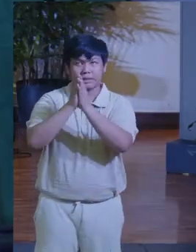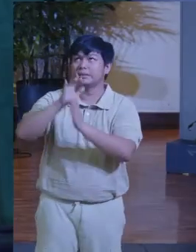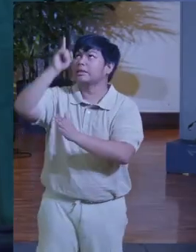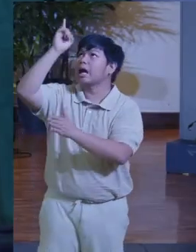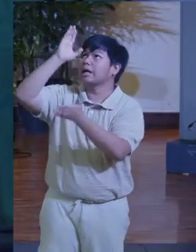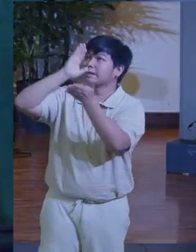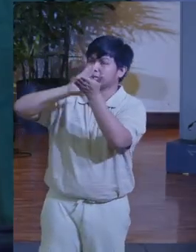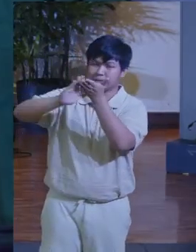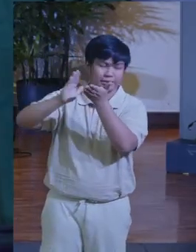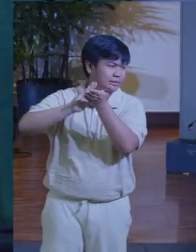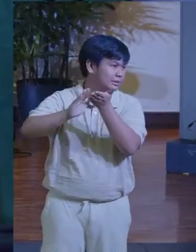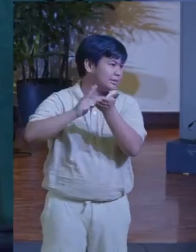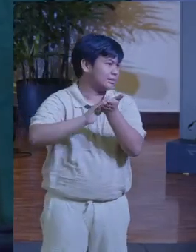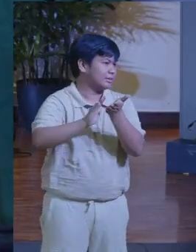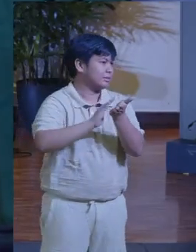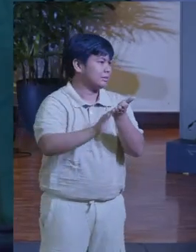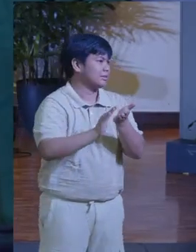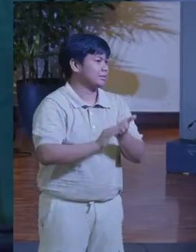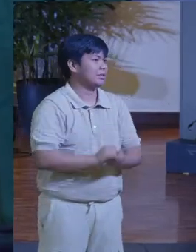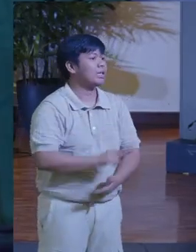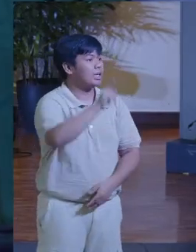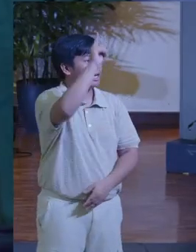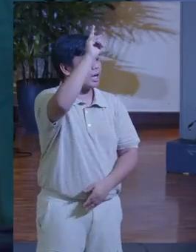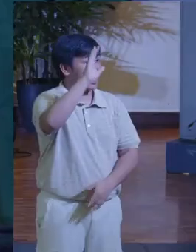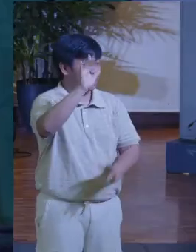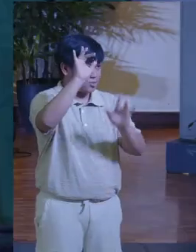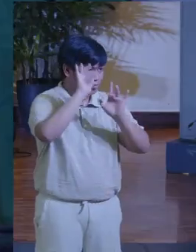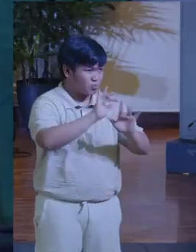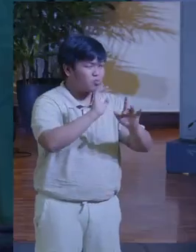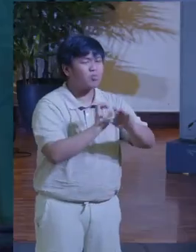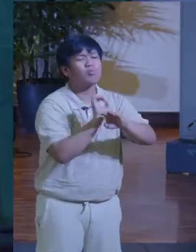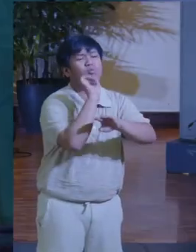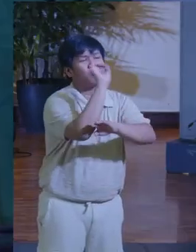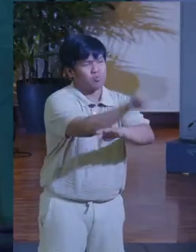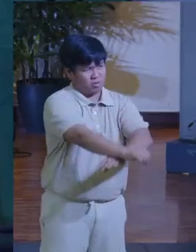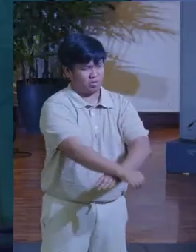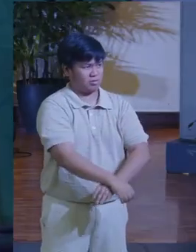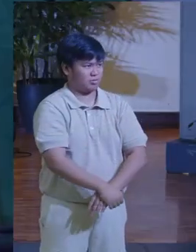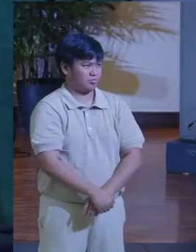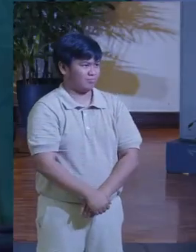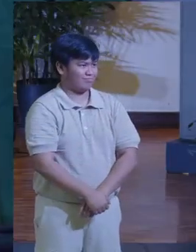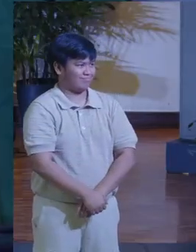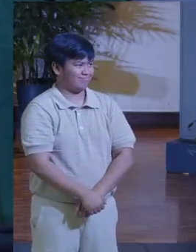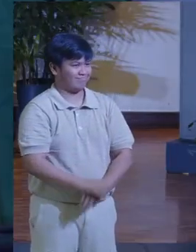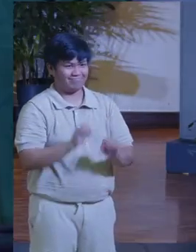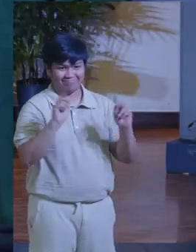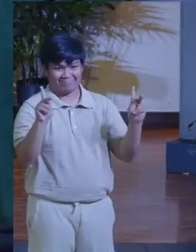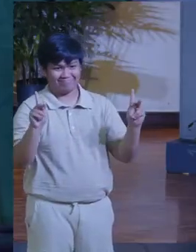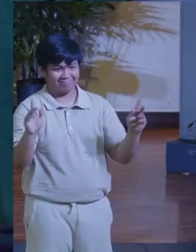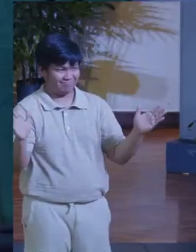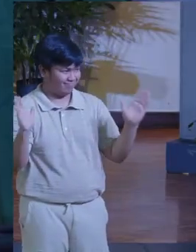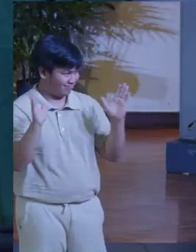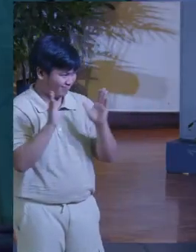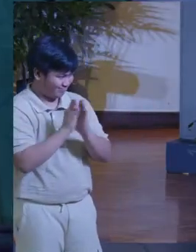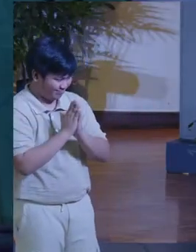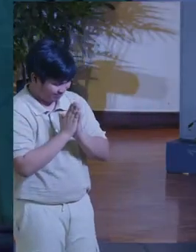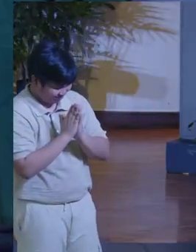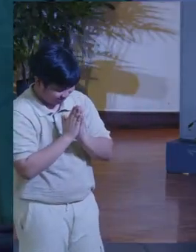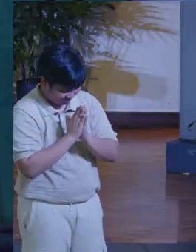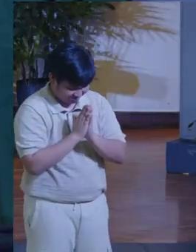na umaapaw sa kahabagan at kapatawaran. Tayo po ay manalangin.